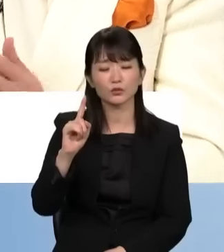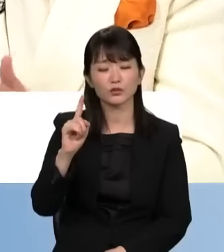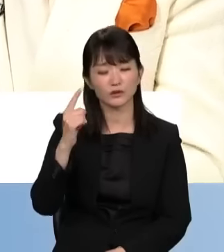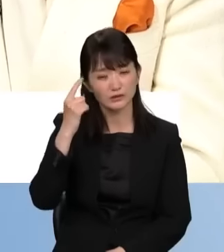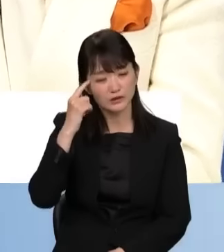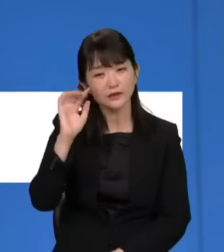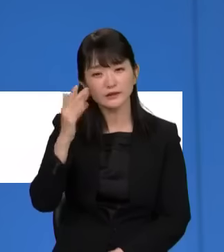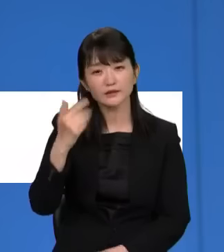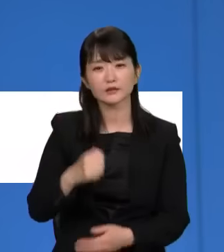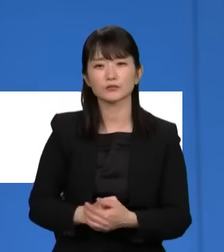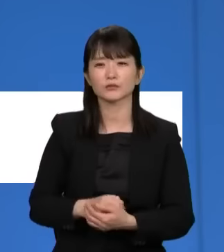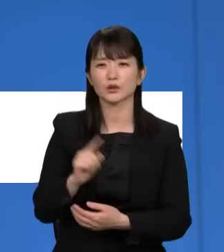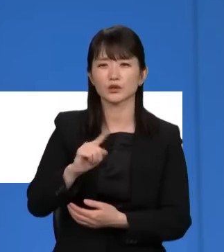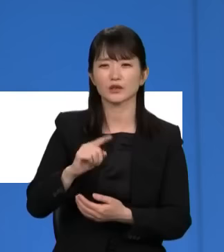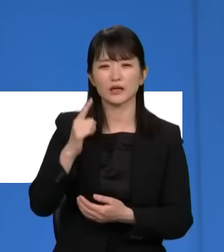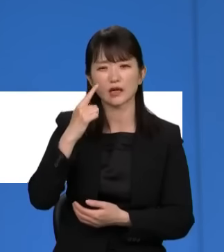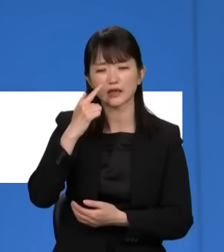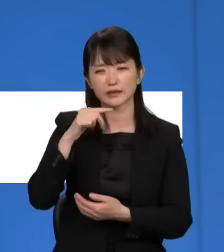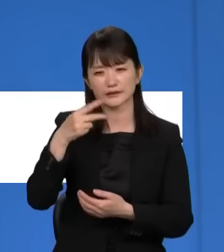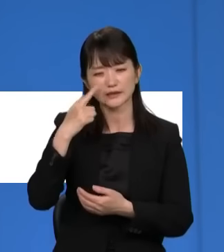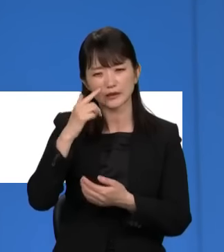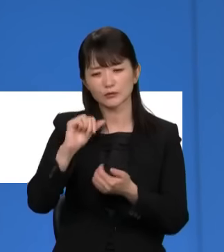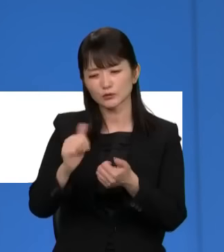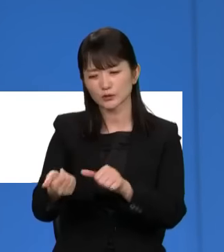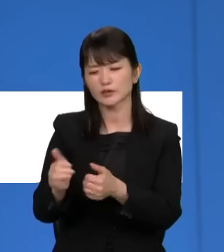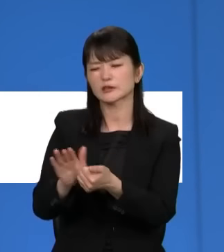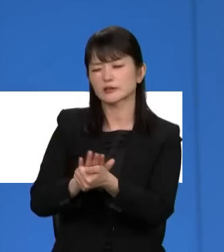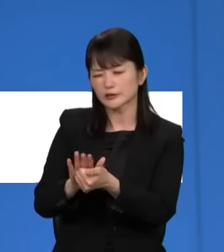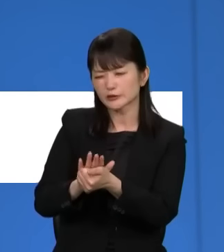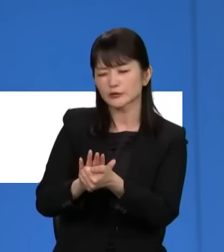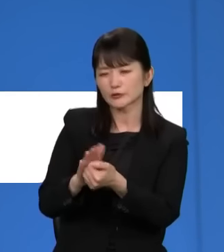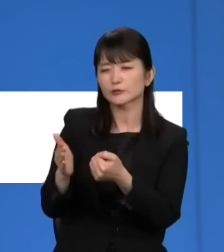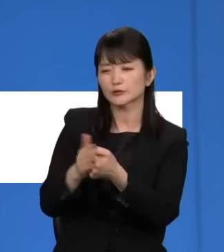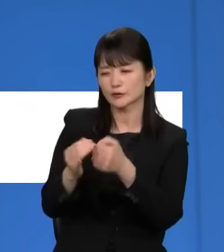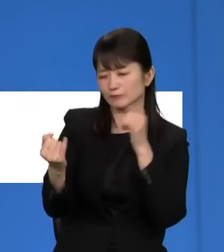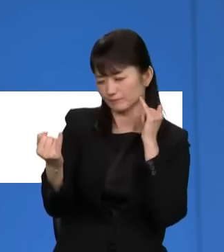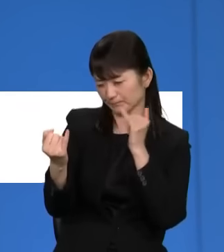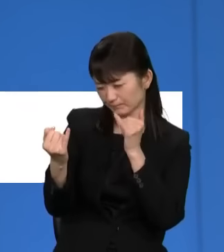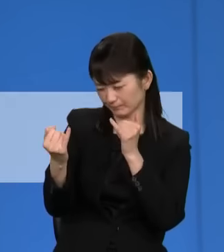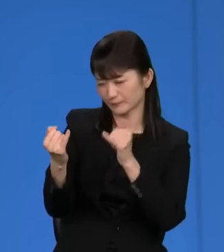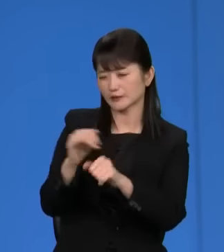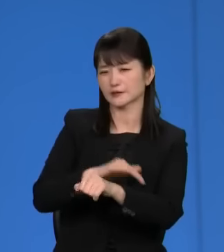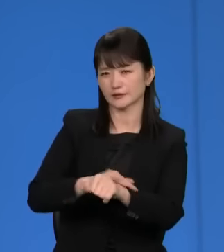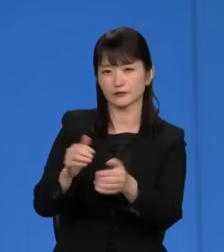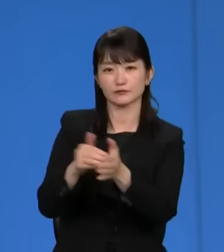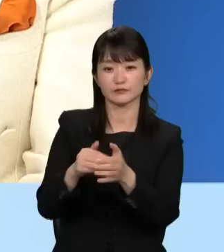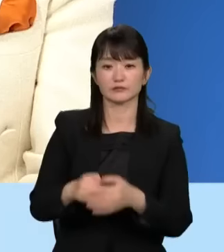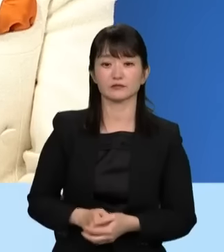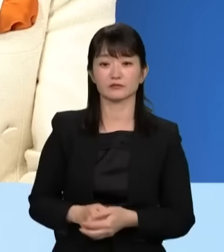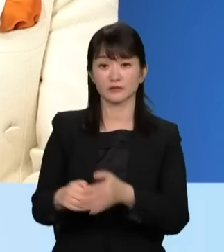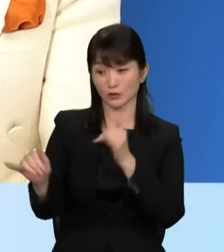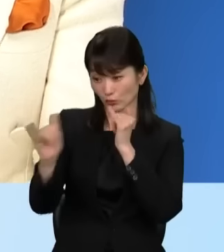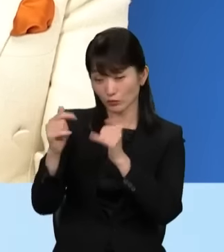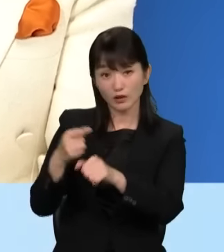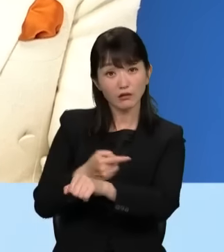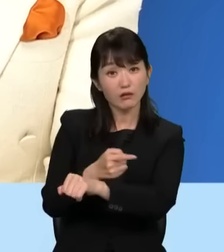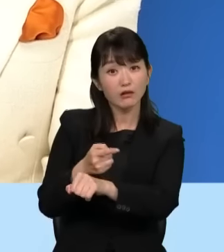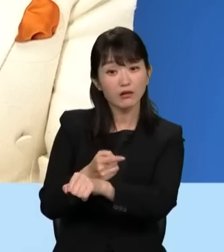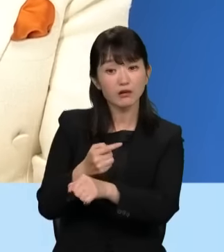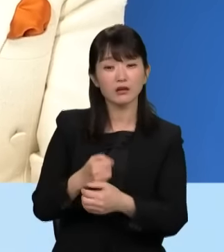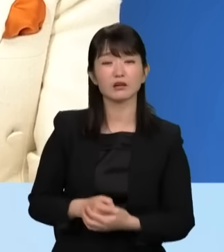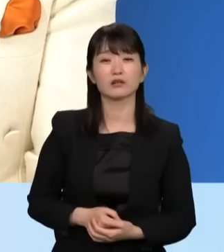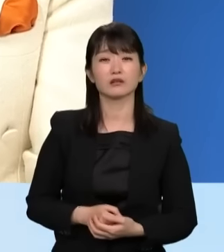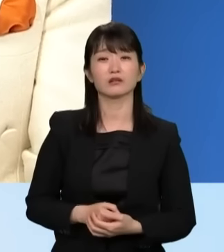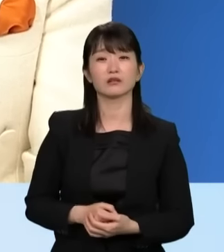그래도 조문에 대한 위로의 전하였고 때문에 통화를 잘했습니다네 근데 한 시간이나 통화를 하신 거예요 어 그